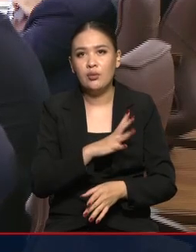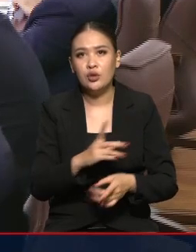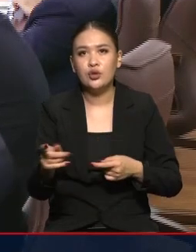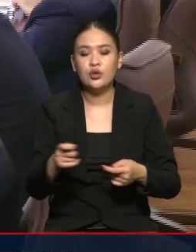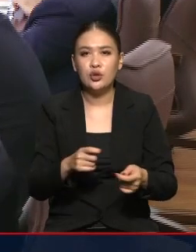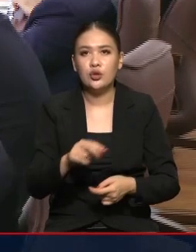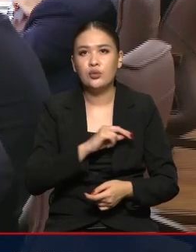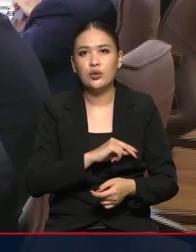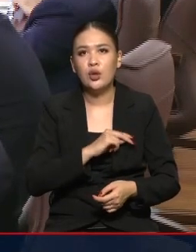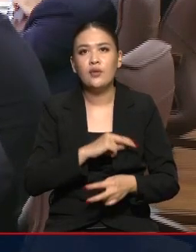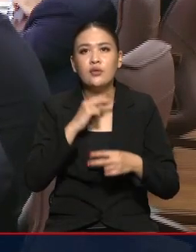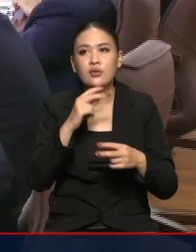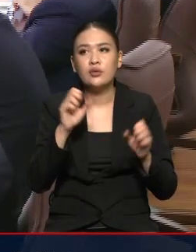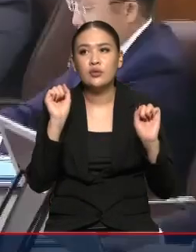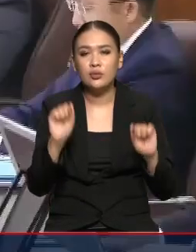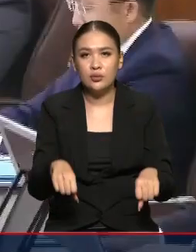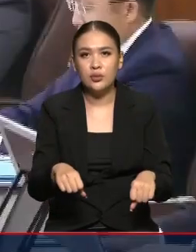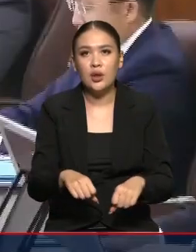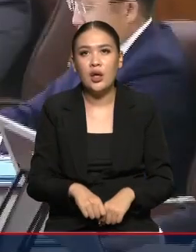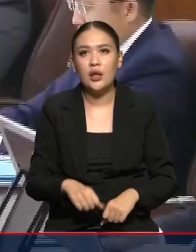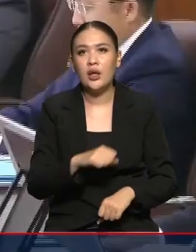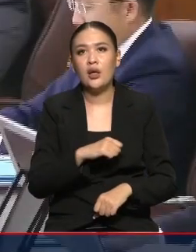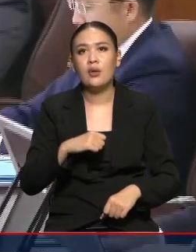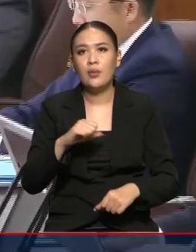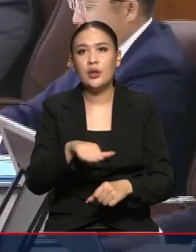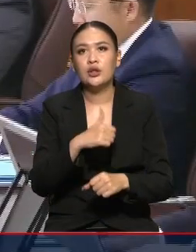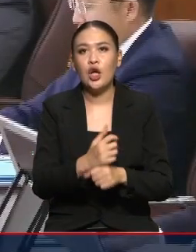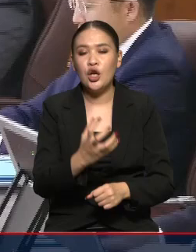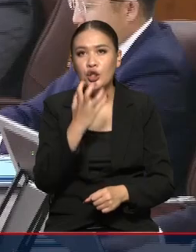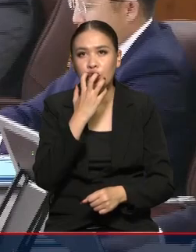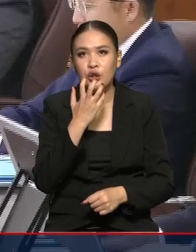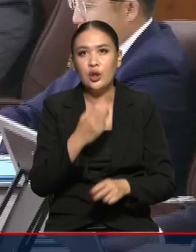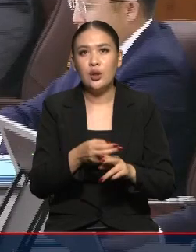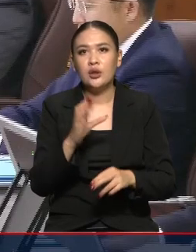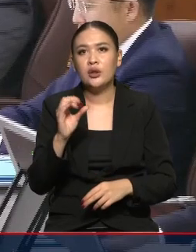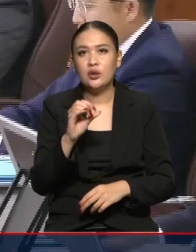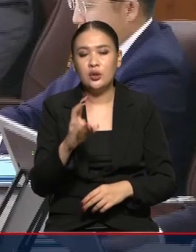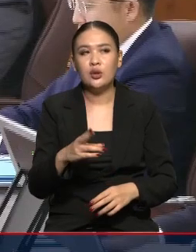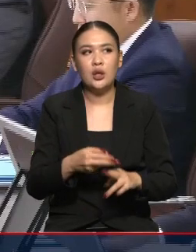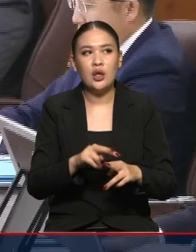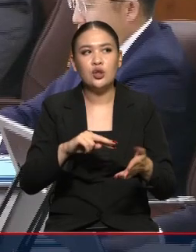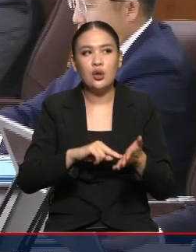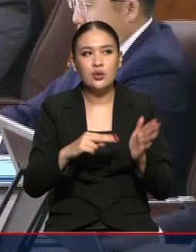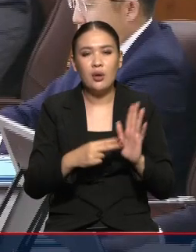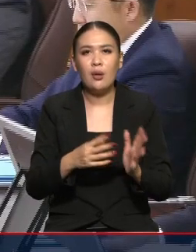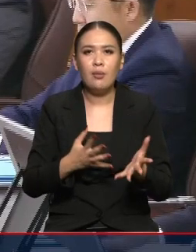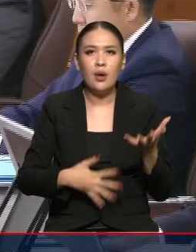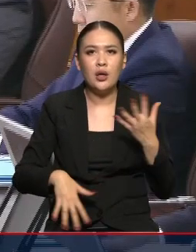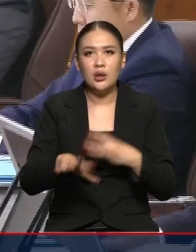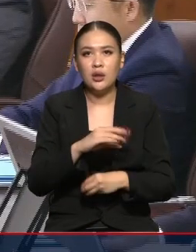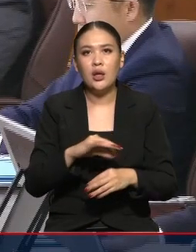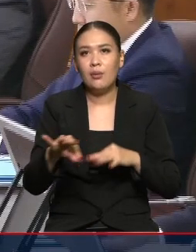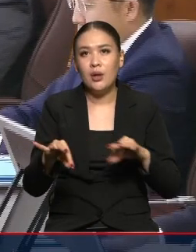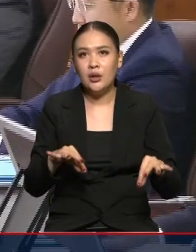жұмыс ауқымынан да байқауға болады. Енді ең бастысы жылу беру маусымын қалыпты деңгейде өткізіп, жоспарланған барлық